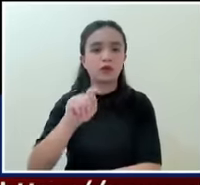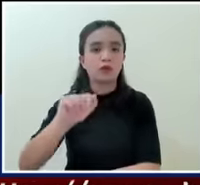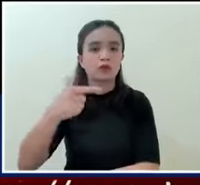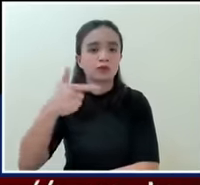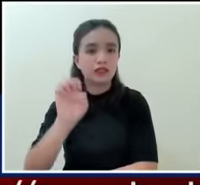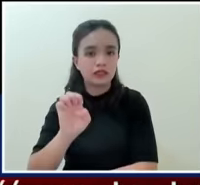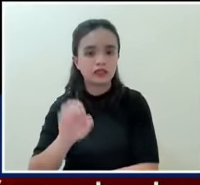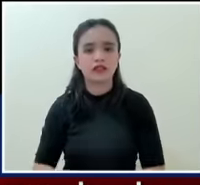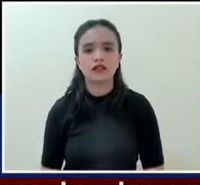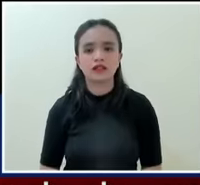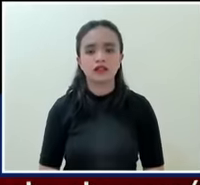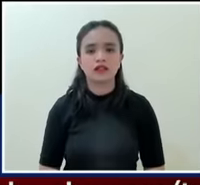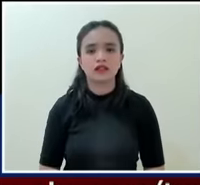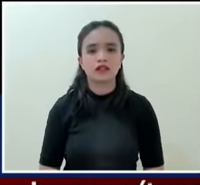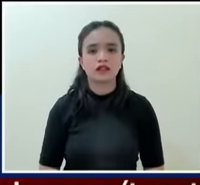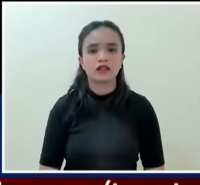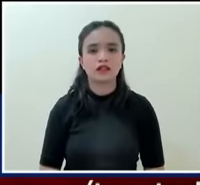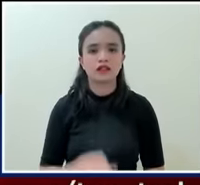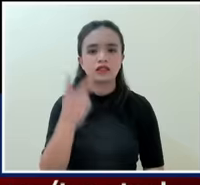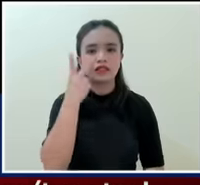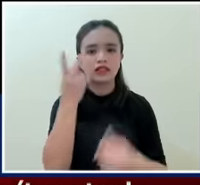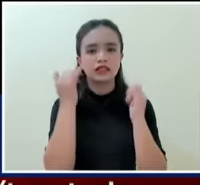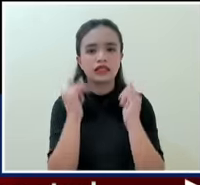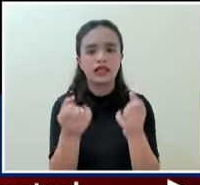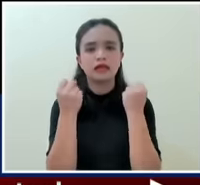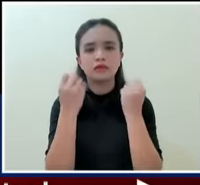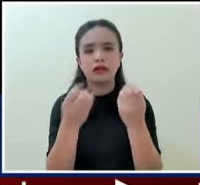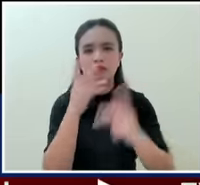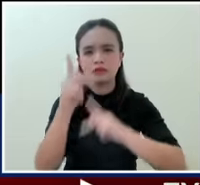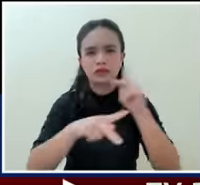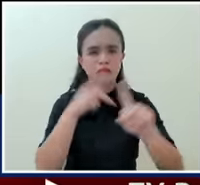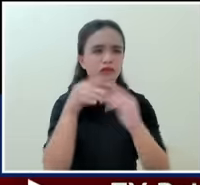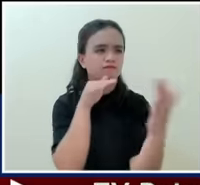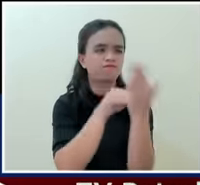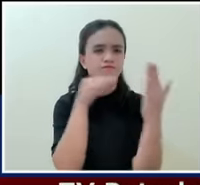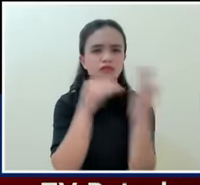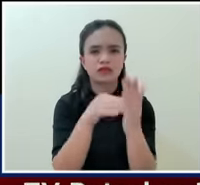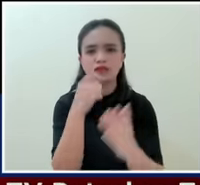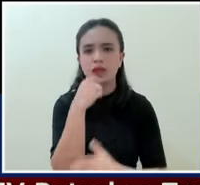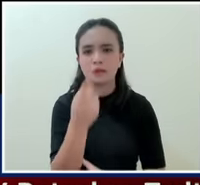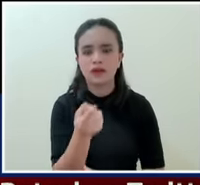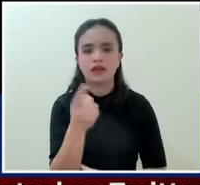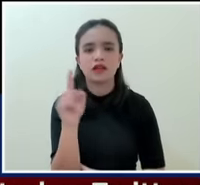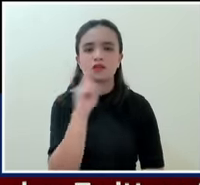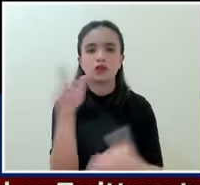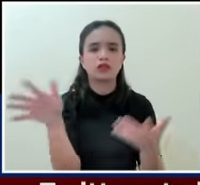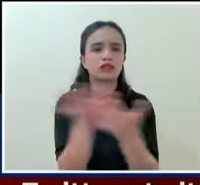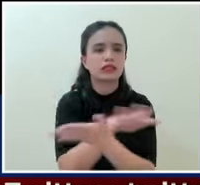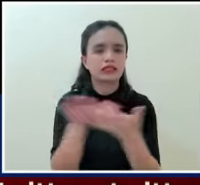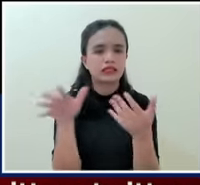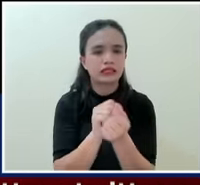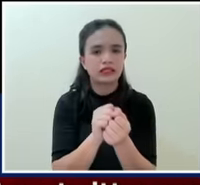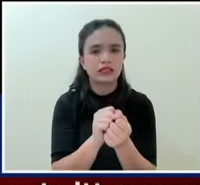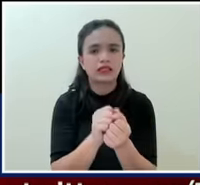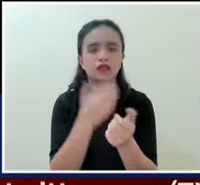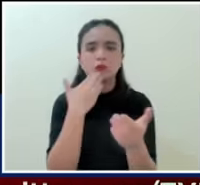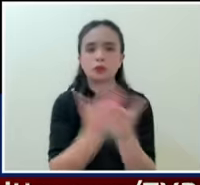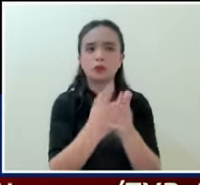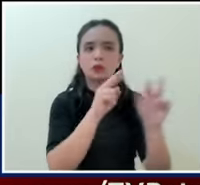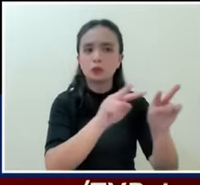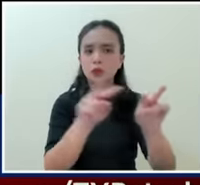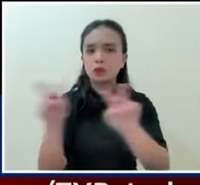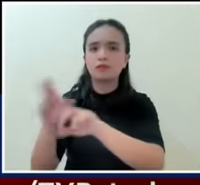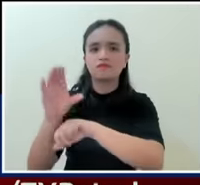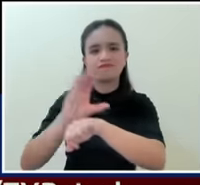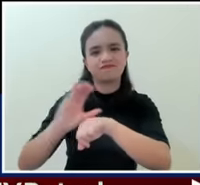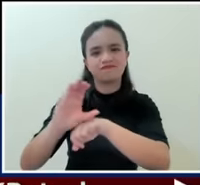Hindi naman ito nakalampas sa mapanuring mata ng mga netizen na sinabing nakasisira ito sa magandang tanawin ng Chocolate Hills